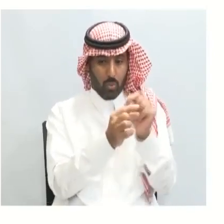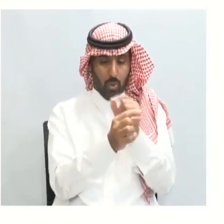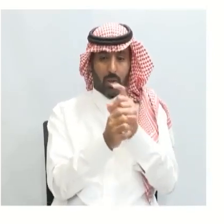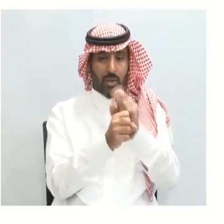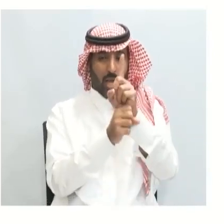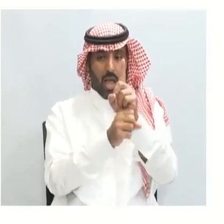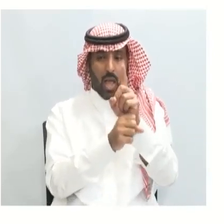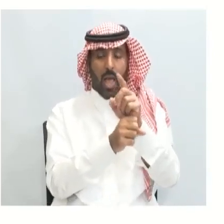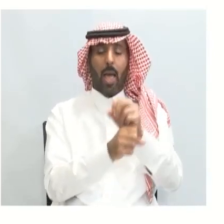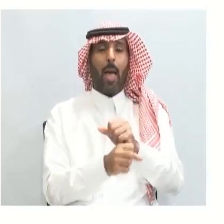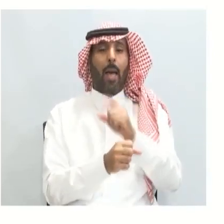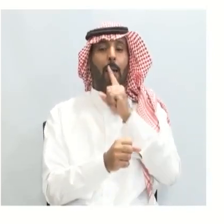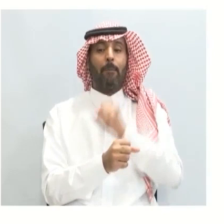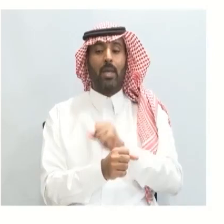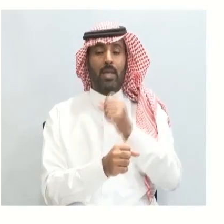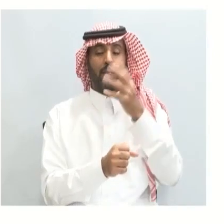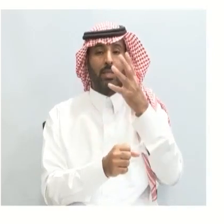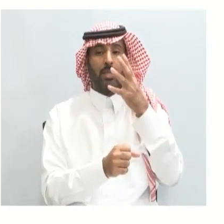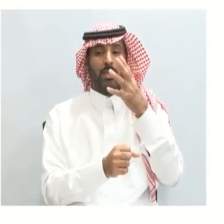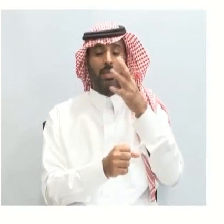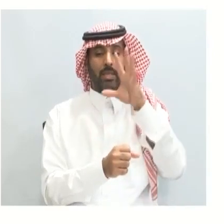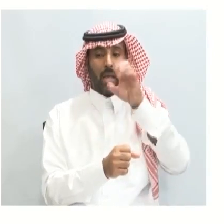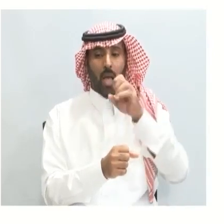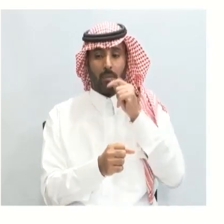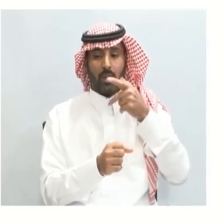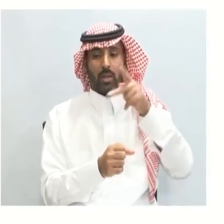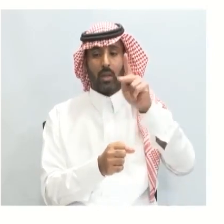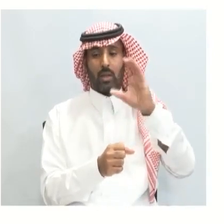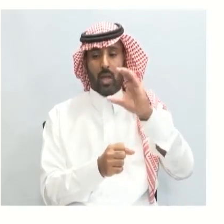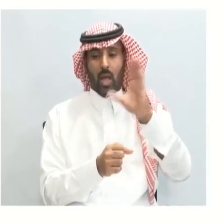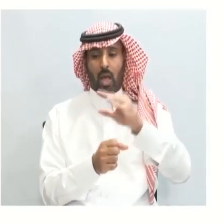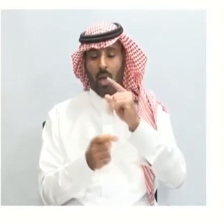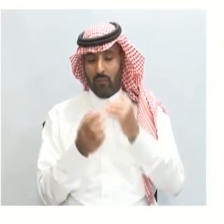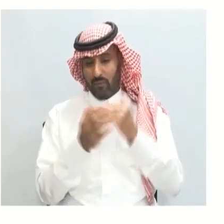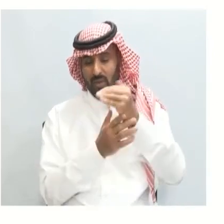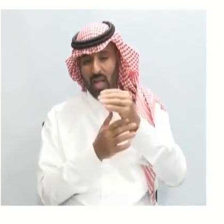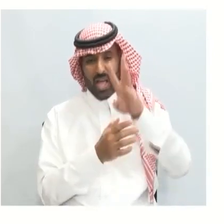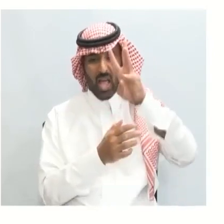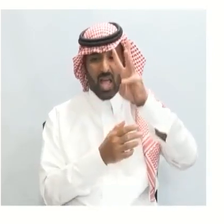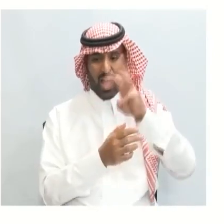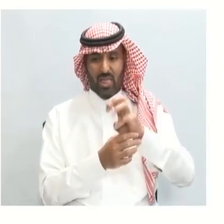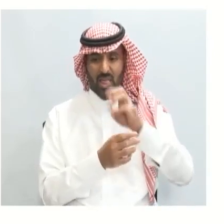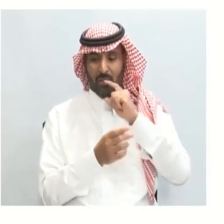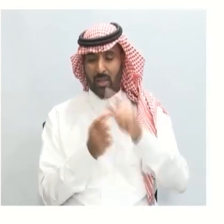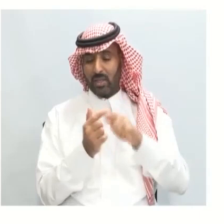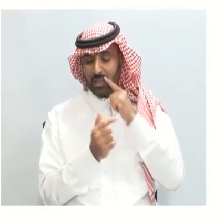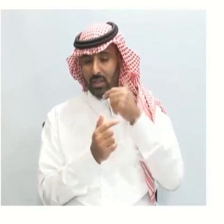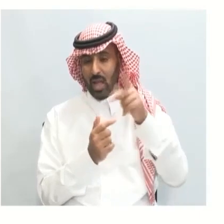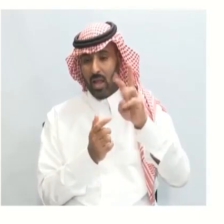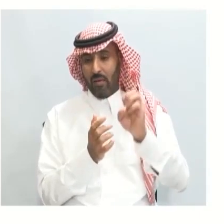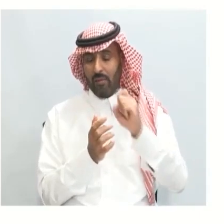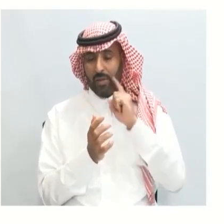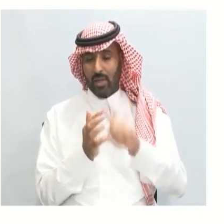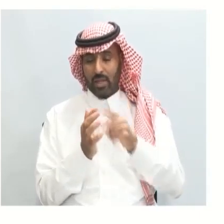هنا 150 كلفن قمنا برفع درجه الحراره ال 300 كلفن فماذا حدث لي الحجم انظر هنا كان الحجم